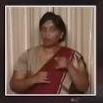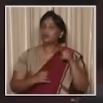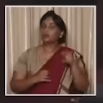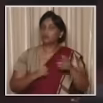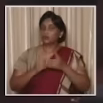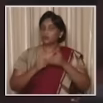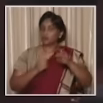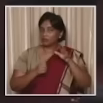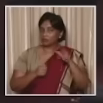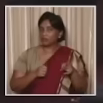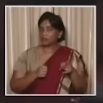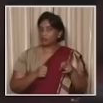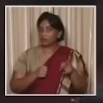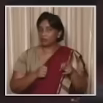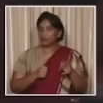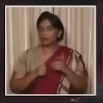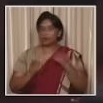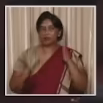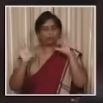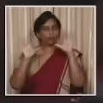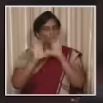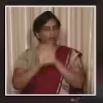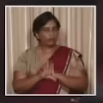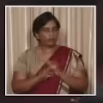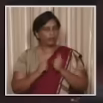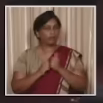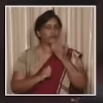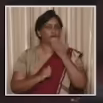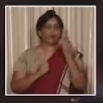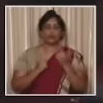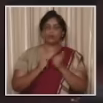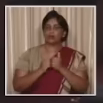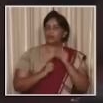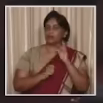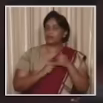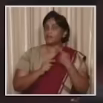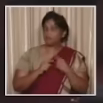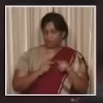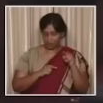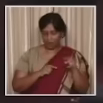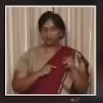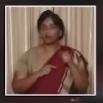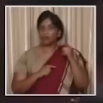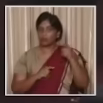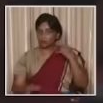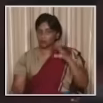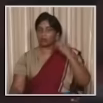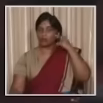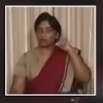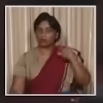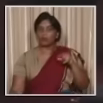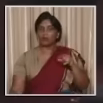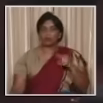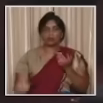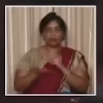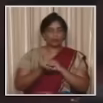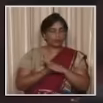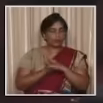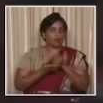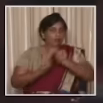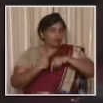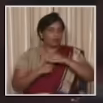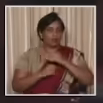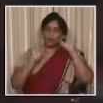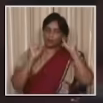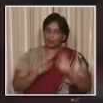ඉදිරි ගමන අඳුරු කරන්න පුළුවන් ආපසු හැරවීමක් විතරයි කරන්න පුළුවන්. එහිඳ මේ ප්‍රතිසංස්කරණ කිසිවක් ආපසු